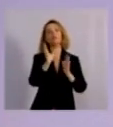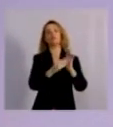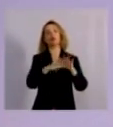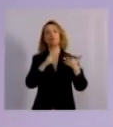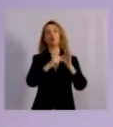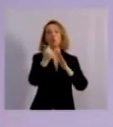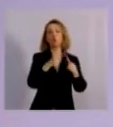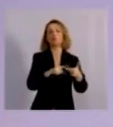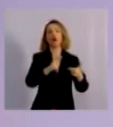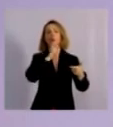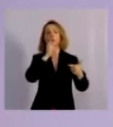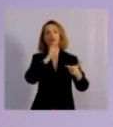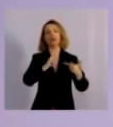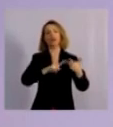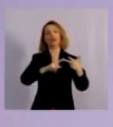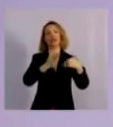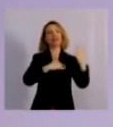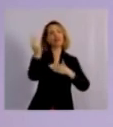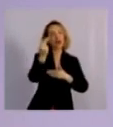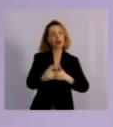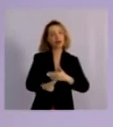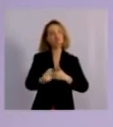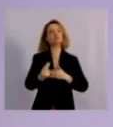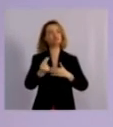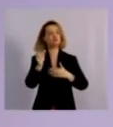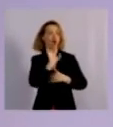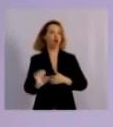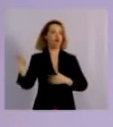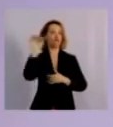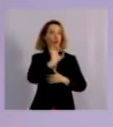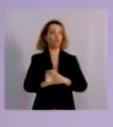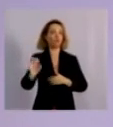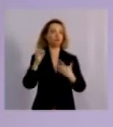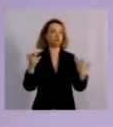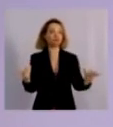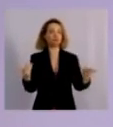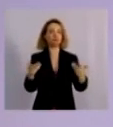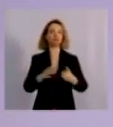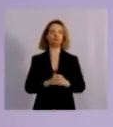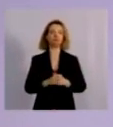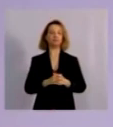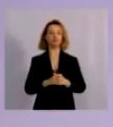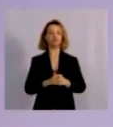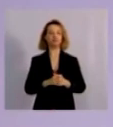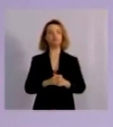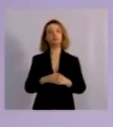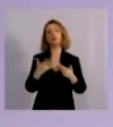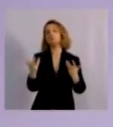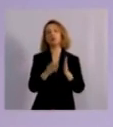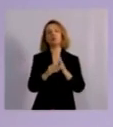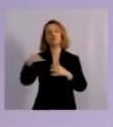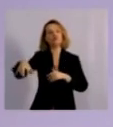της Ευρώπης, μια έρευνα σε φορείς, επιχειρήσεις και